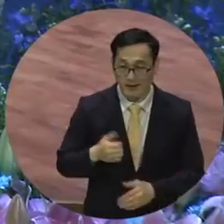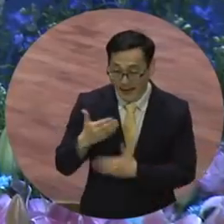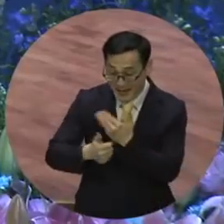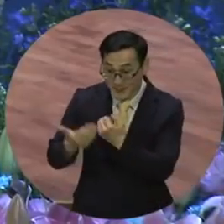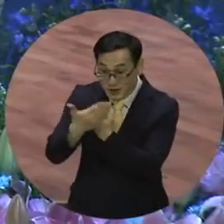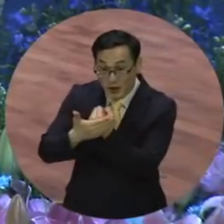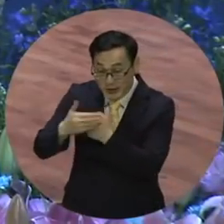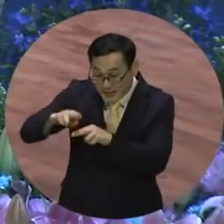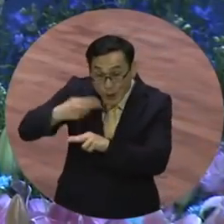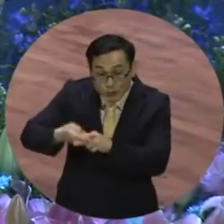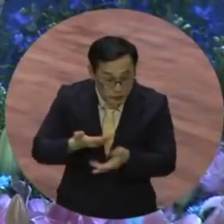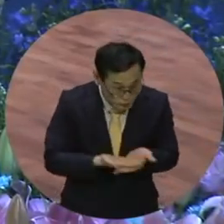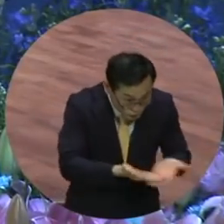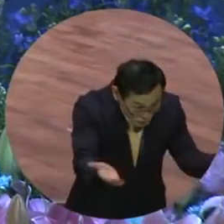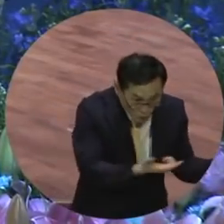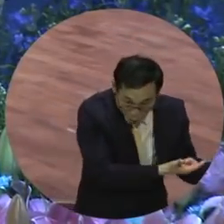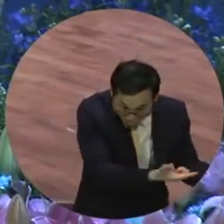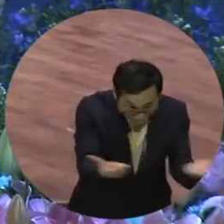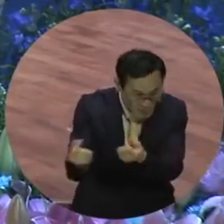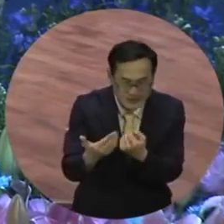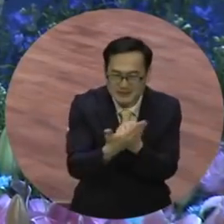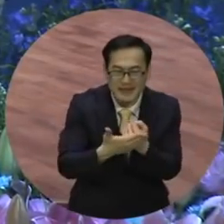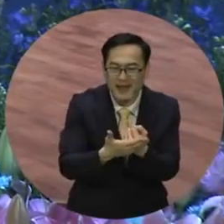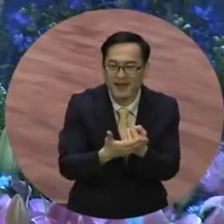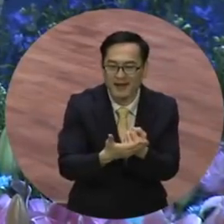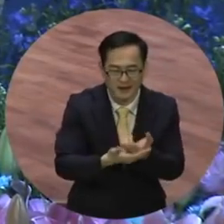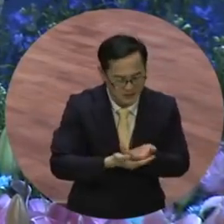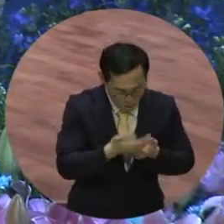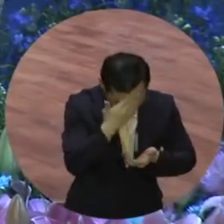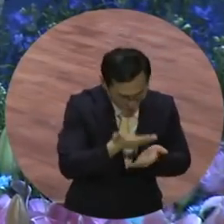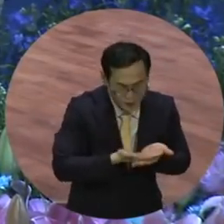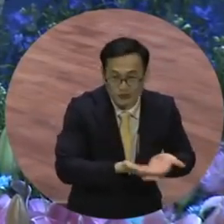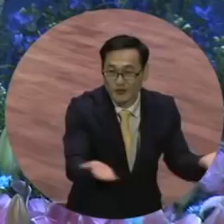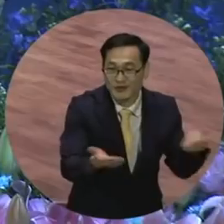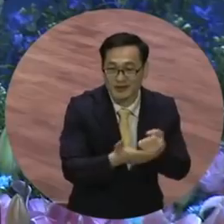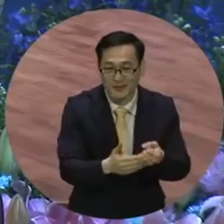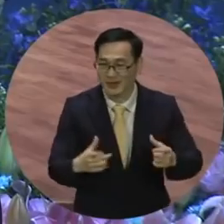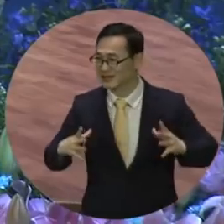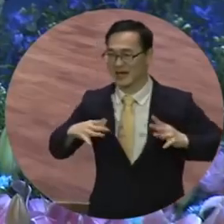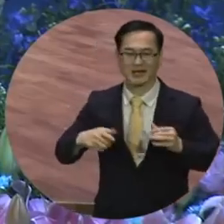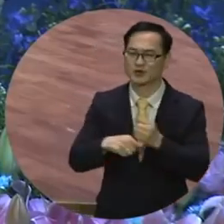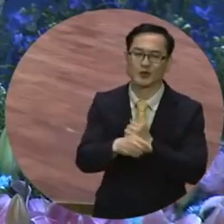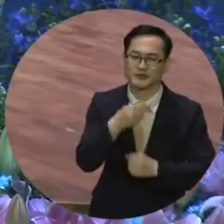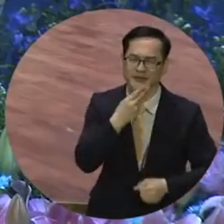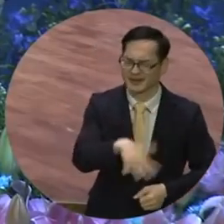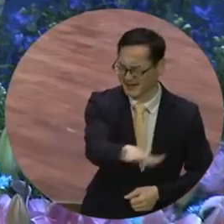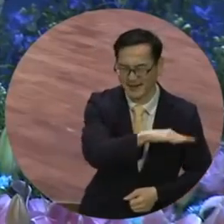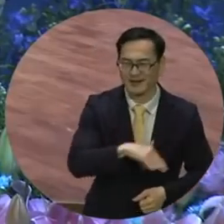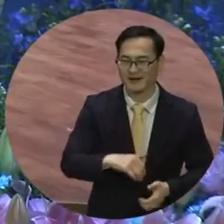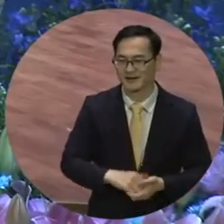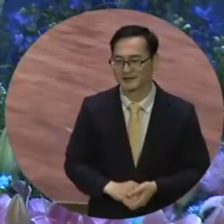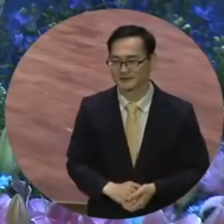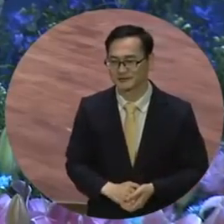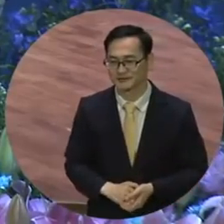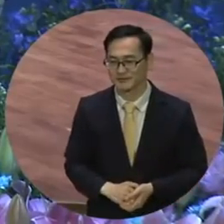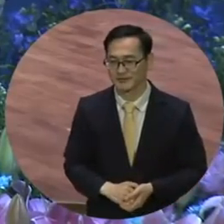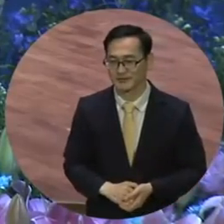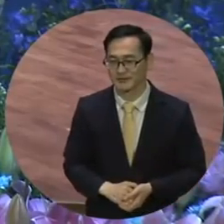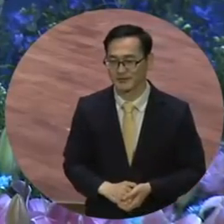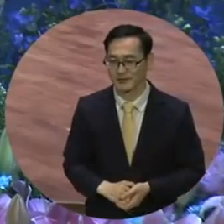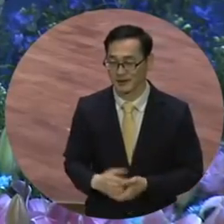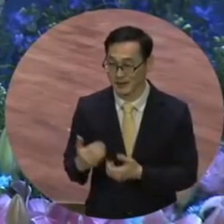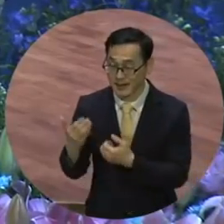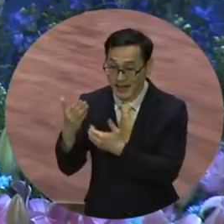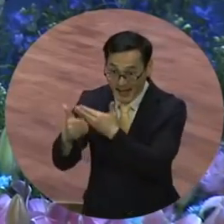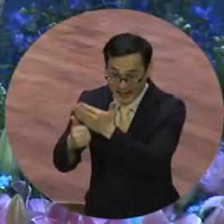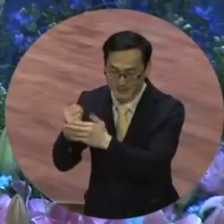자랑 못해. 은혜다. 아멘. 은혜다. 응? 하나님의 선물이고